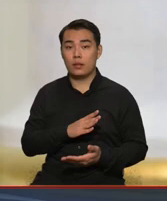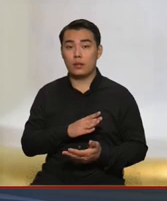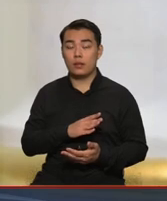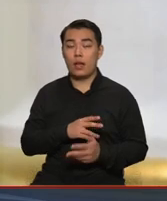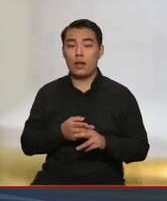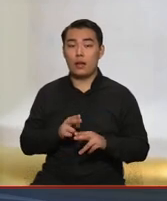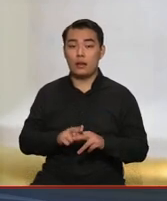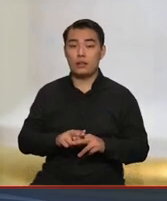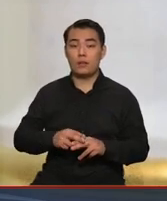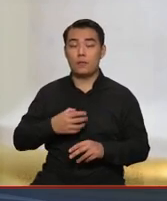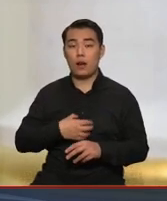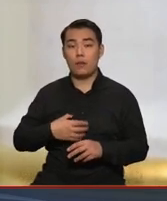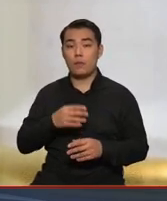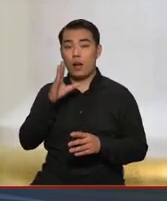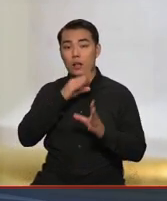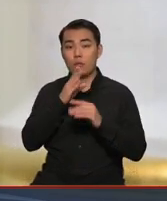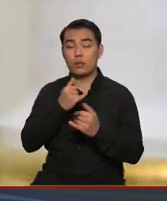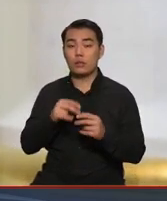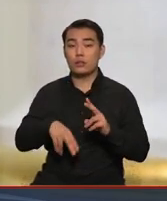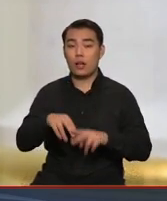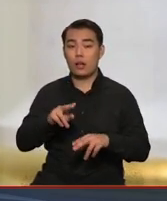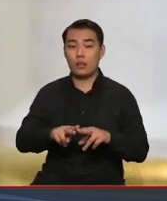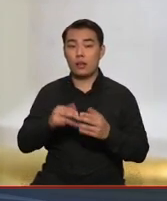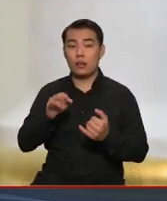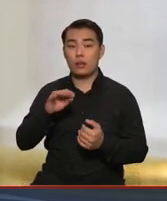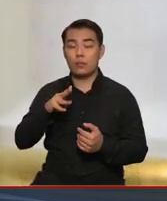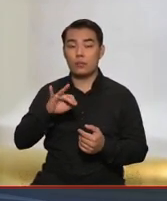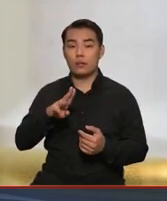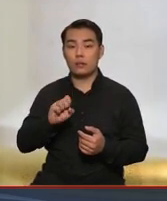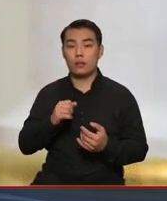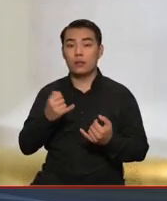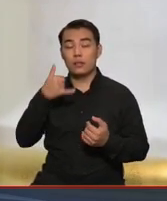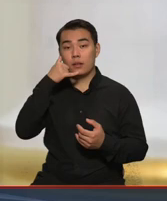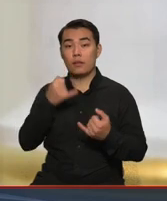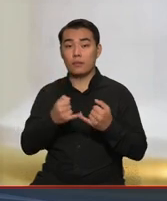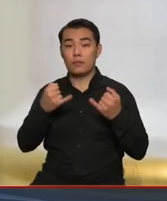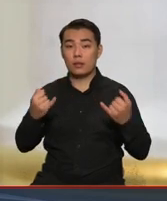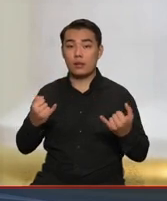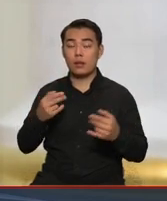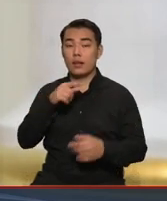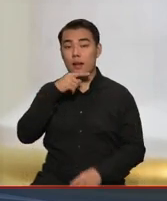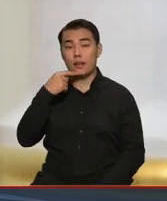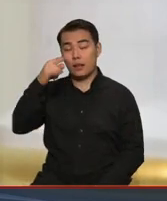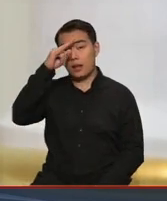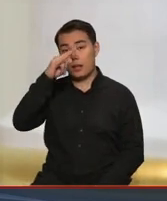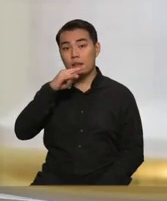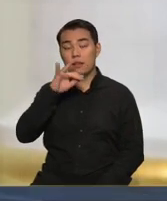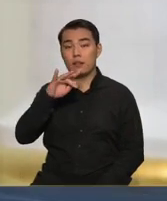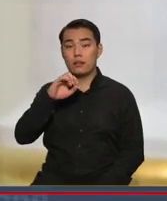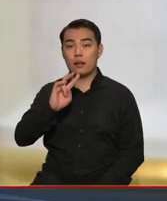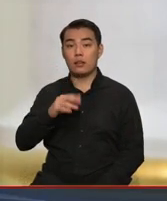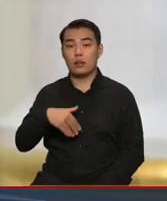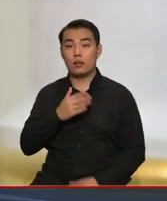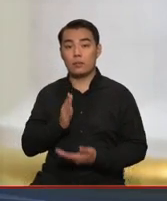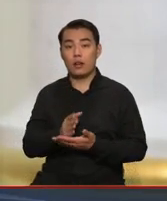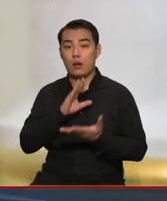рассмотреть возможность строительства волоконно-оптической линии связи по маршруту Россия-Казахстан-Иран. Осы орайда